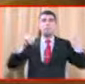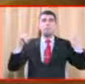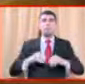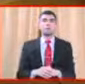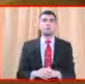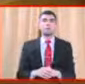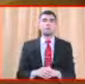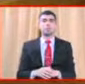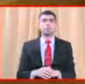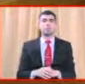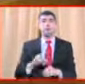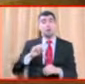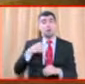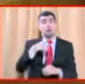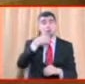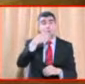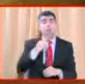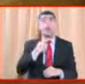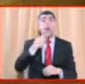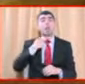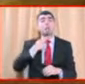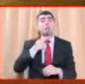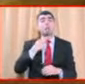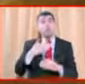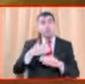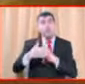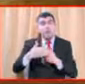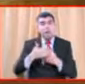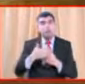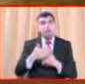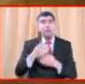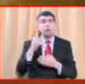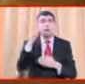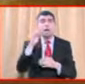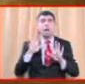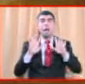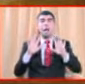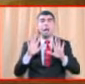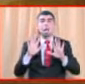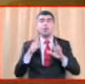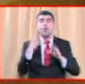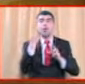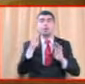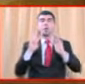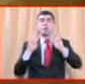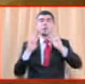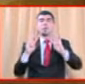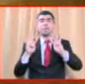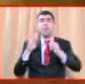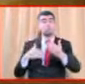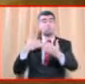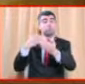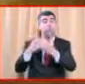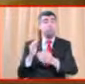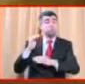سبق السيد الوزير، لقد سبق الإقليم الدريوش الفاتي أن شهد في أكتوبر 2008 موجة من الفيضانات المهولة